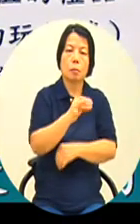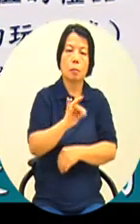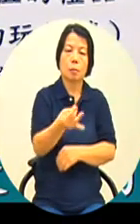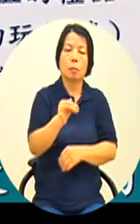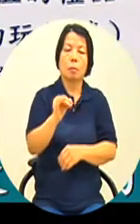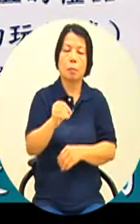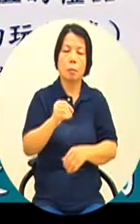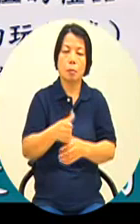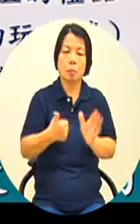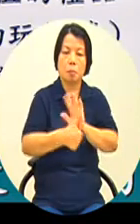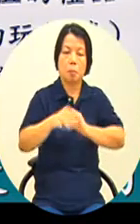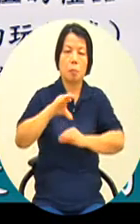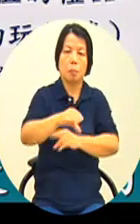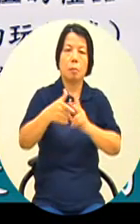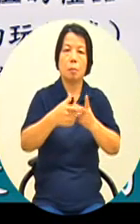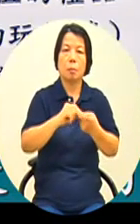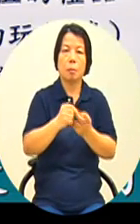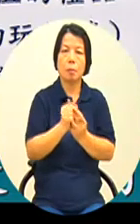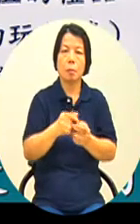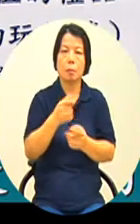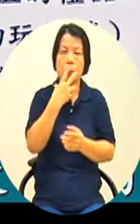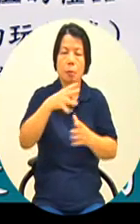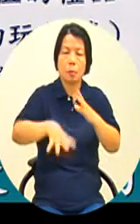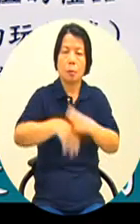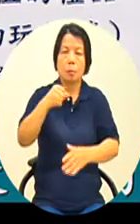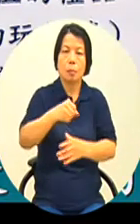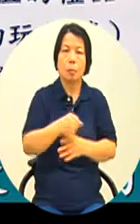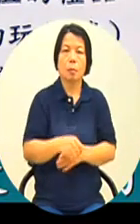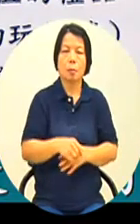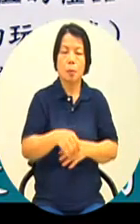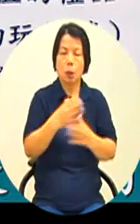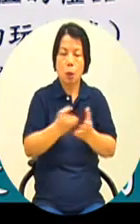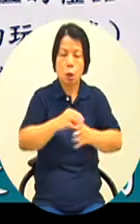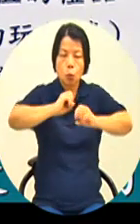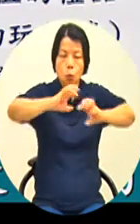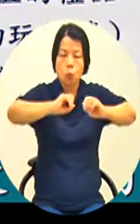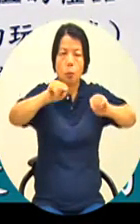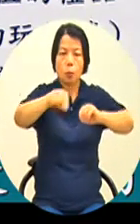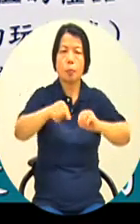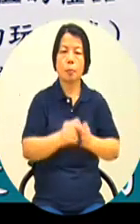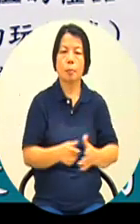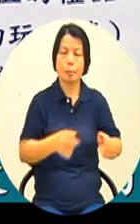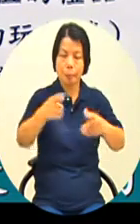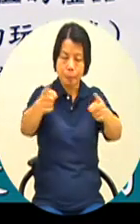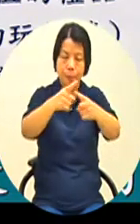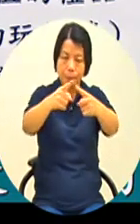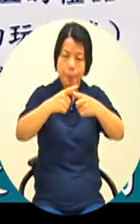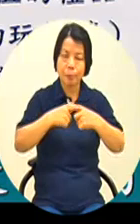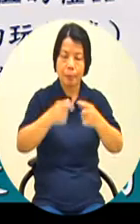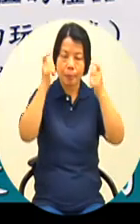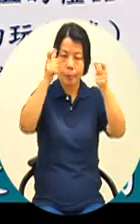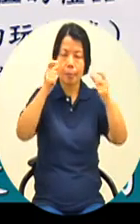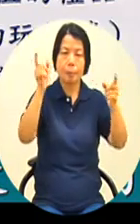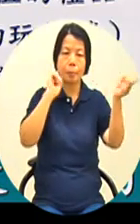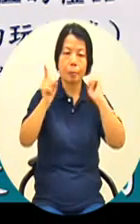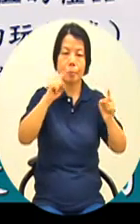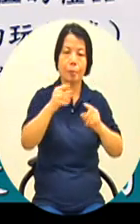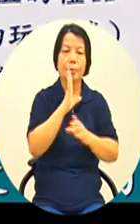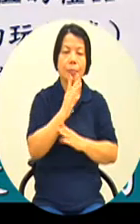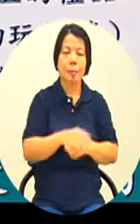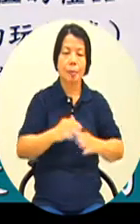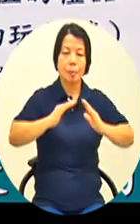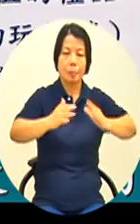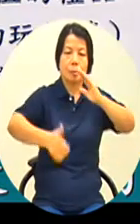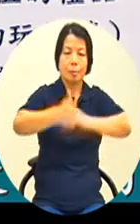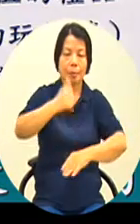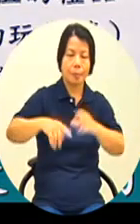车，摸奖来高雄玩有，这宣传一个咧，讲哦来高雄佚佗，阁有兼摸彩，市长阁会搞翕相，局长